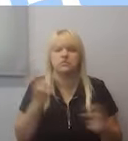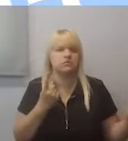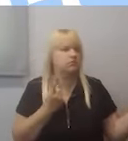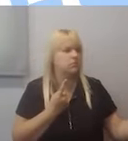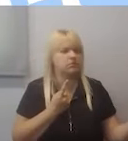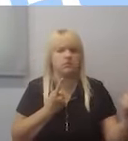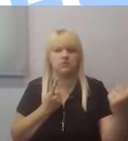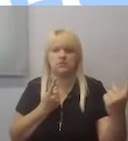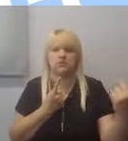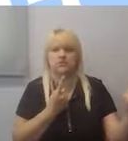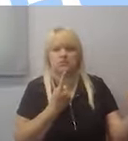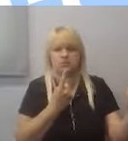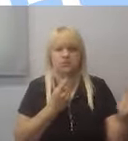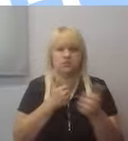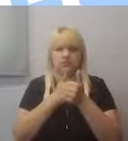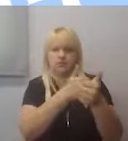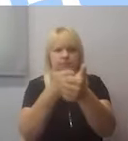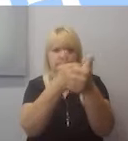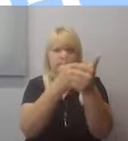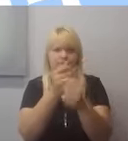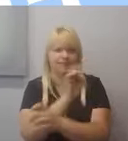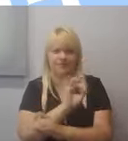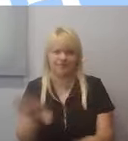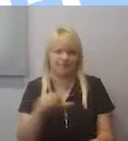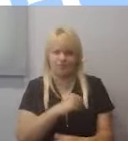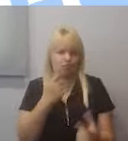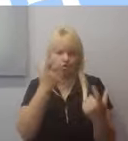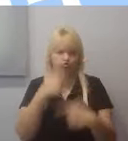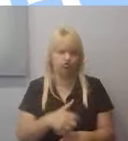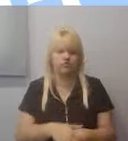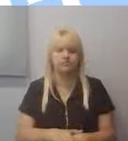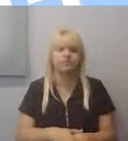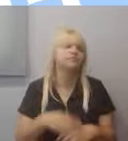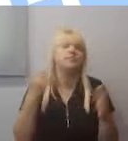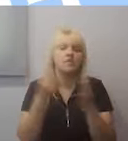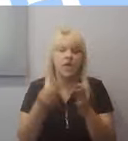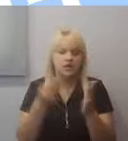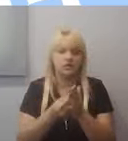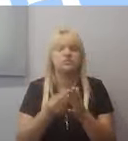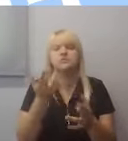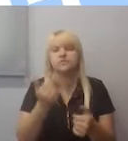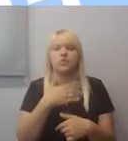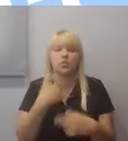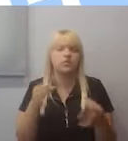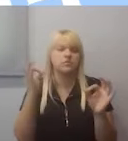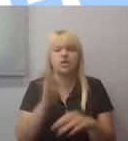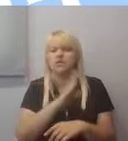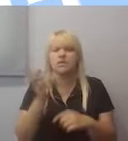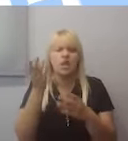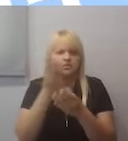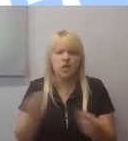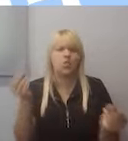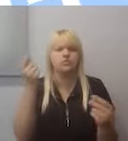izdarīs nē tikai paši vērtības jā šis ir ļoti būtisks stāsts nezaudēt saprātu ar